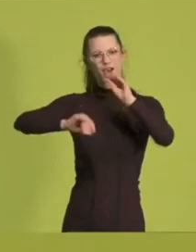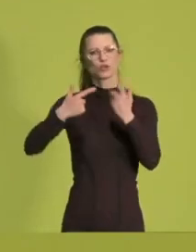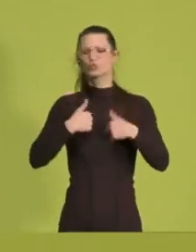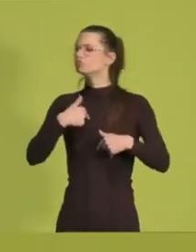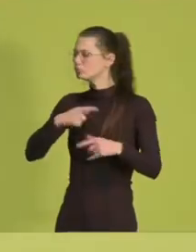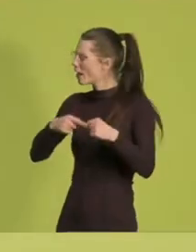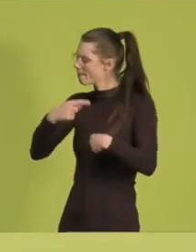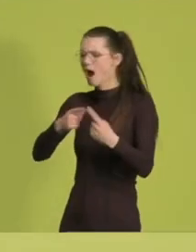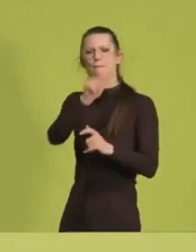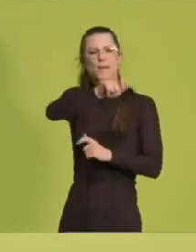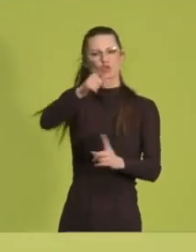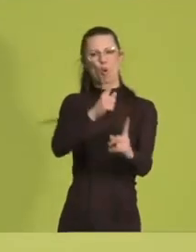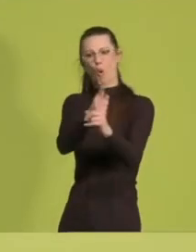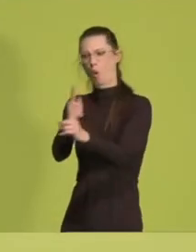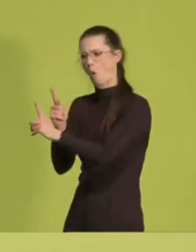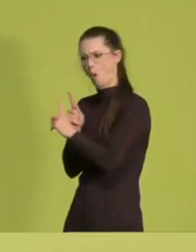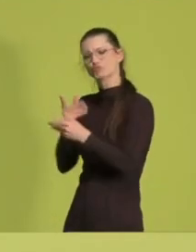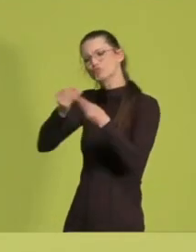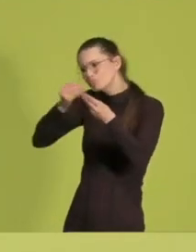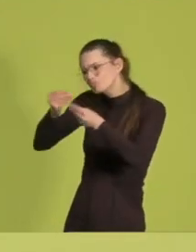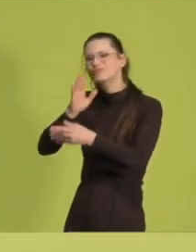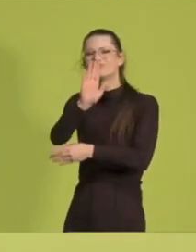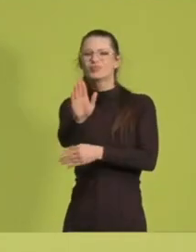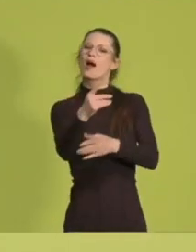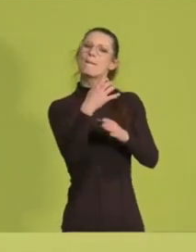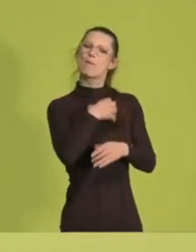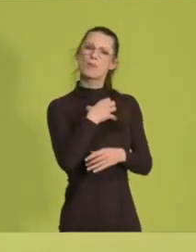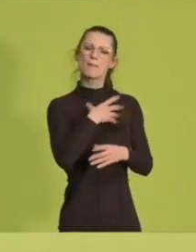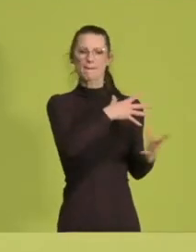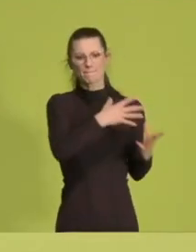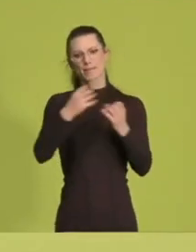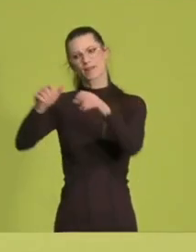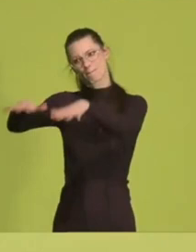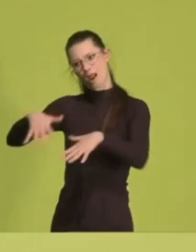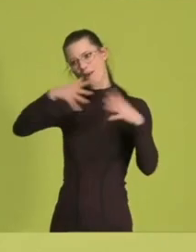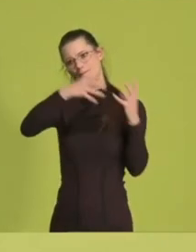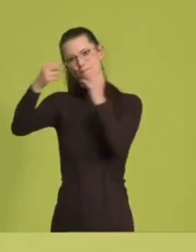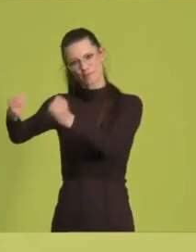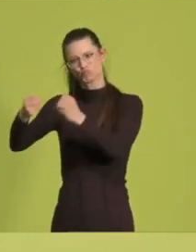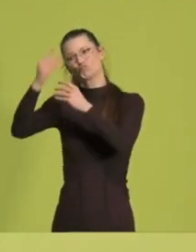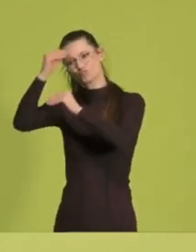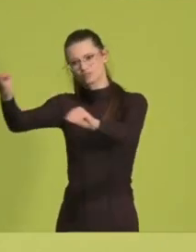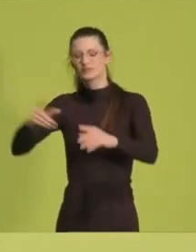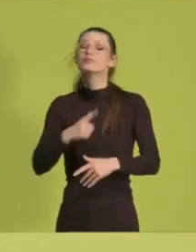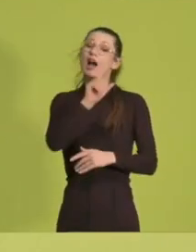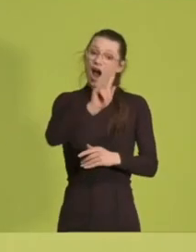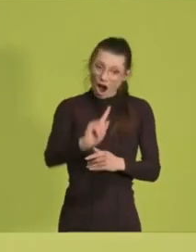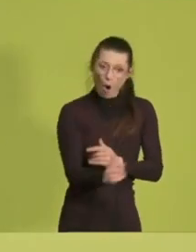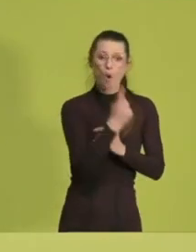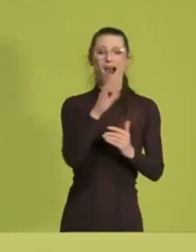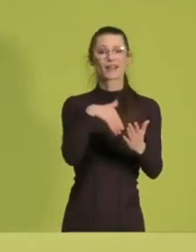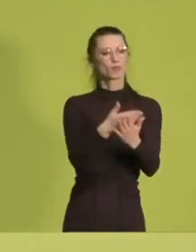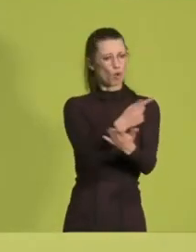Basis gehabt und so gut es geht immer versucht, eure Anliegen mit ins Parlament zu tragen. Ich mache euch das Angebot, auch